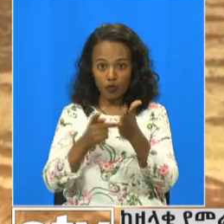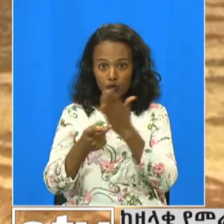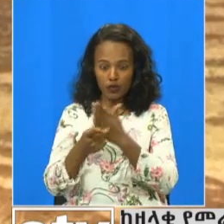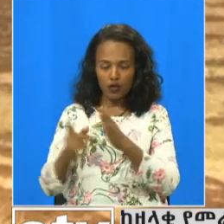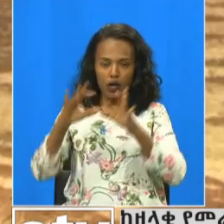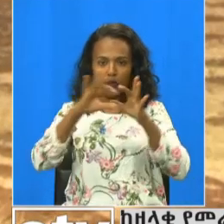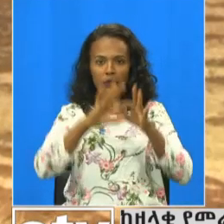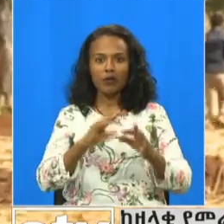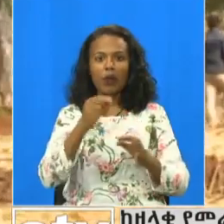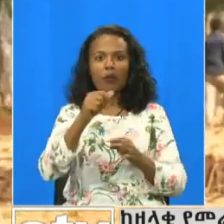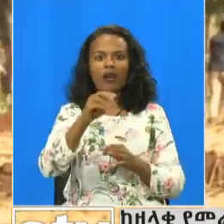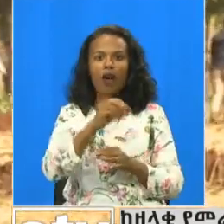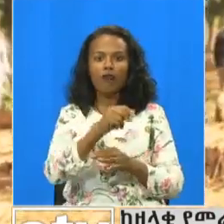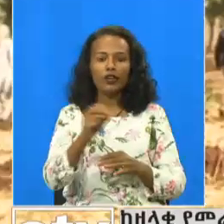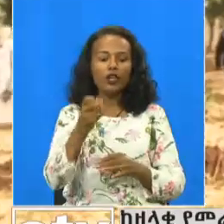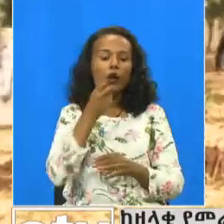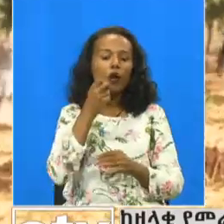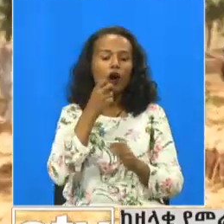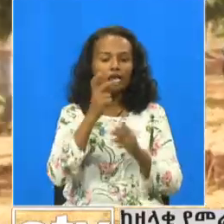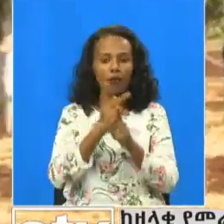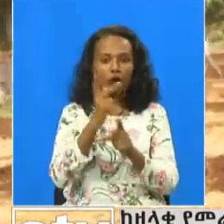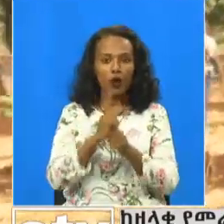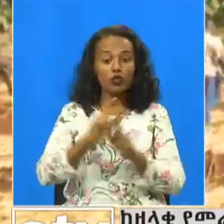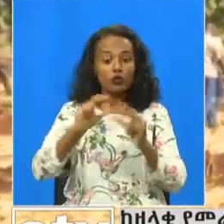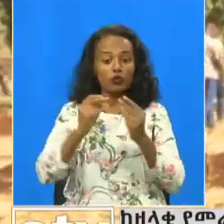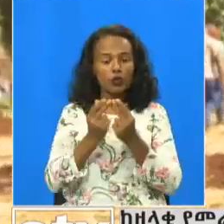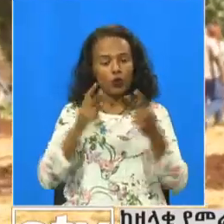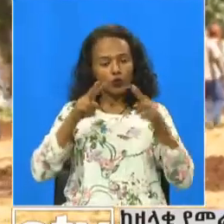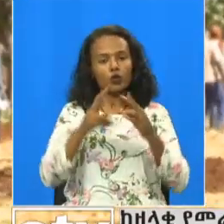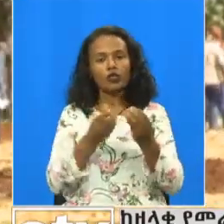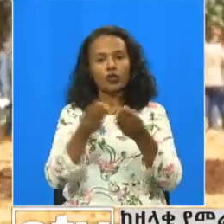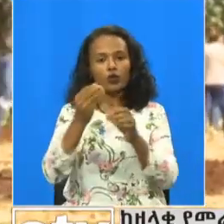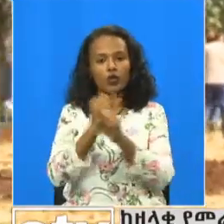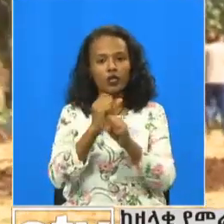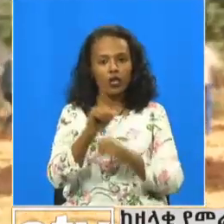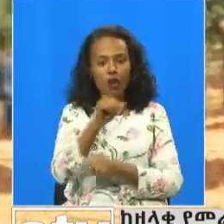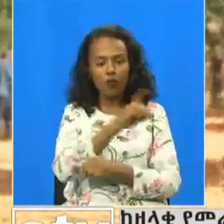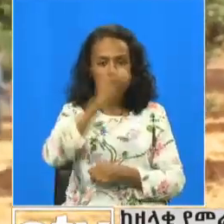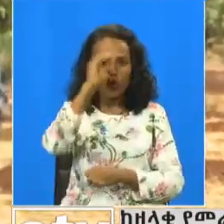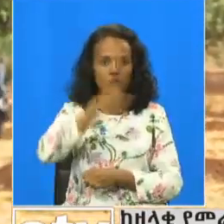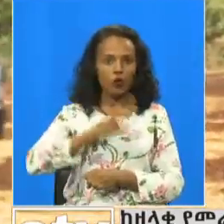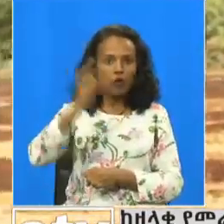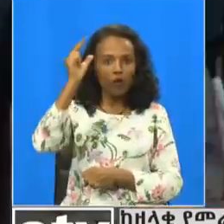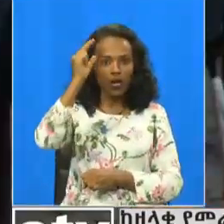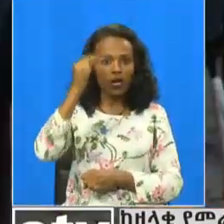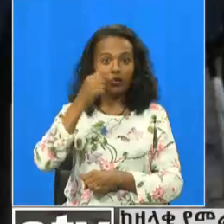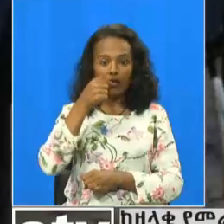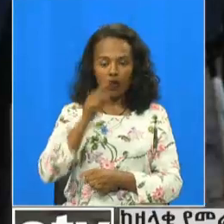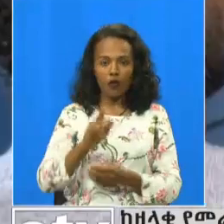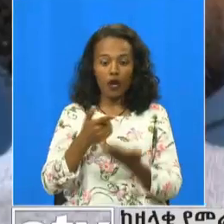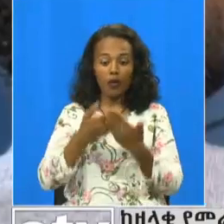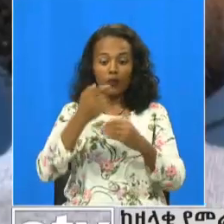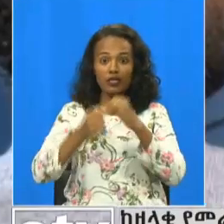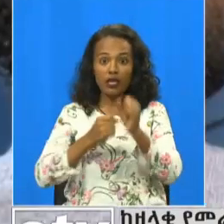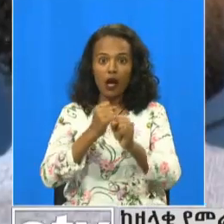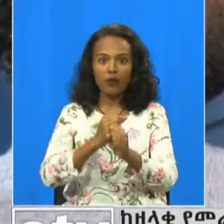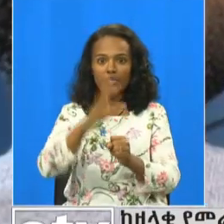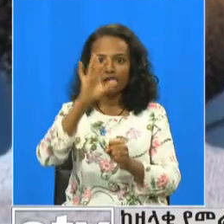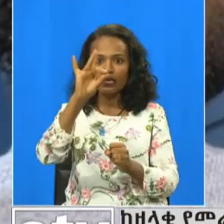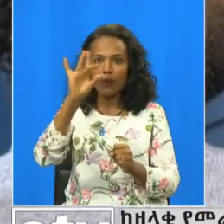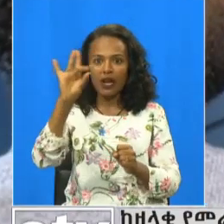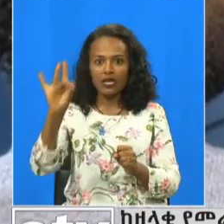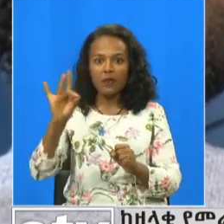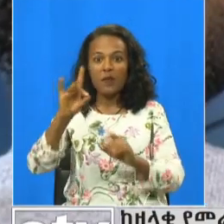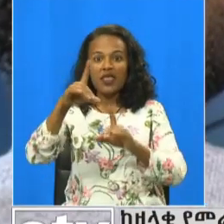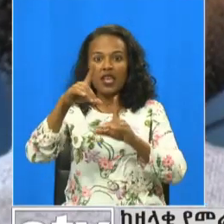በመተባበር የአፈርና ውሃ ጥበቃ ስራዎች ላይ ቢሮው ትኩረት ሰጥቶ እየሰራ መሆኑን አቶ በቀለ ገልጸዋል። በዚህ ዓመት ላይ 88 ሄክታር